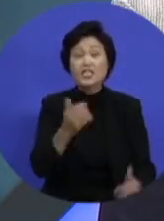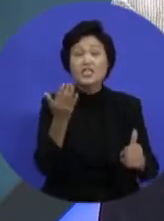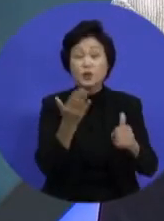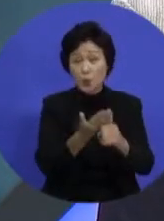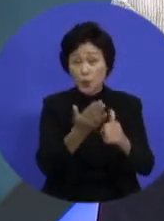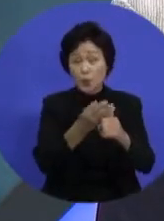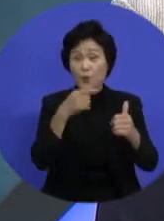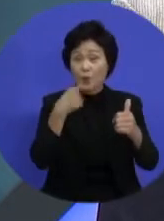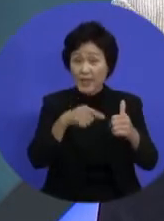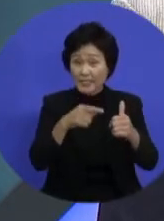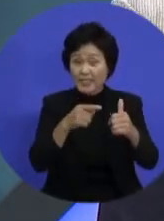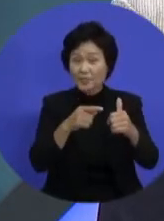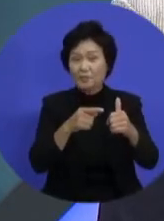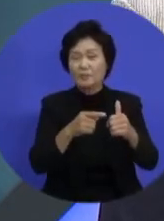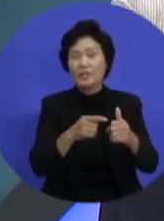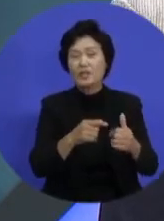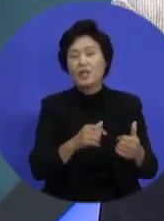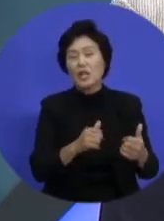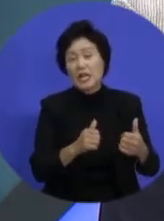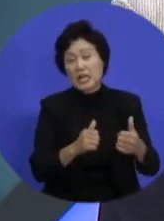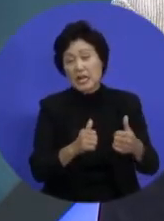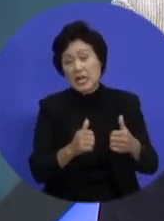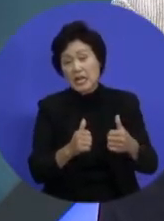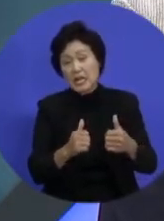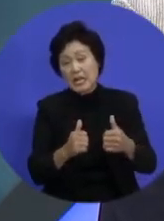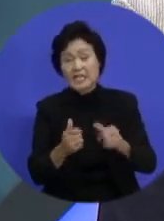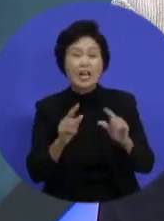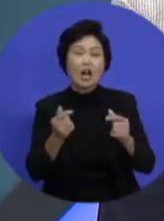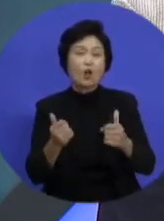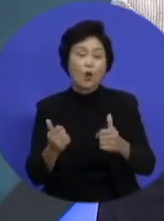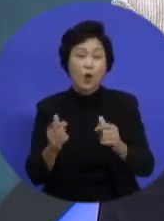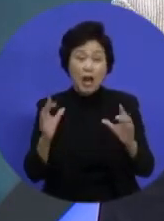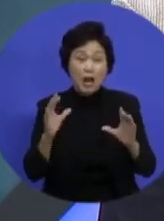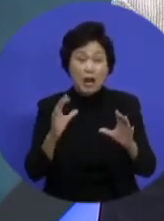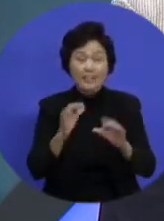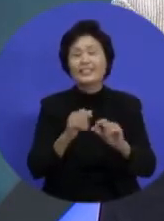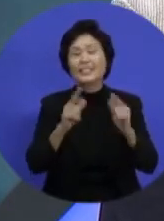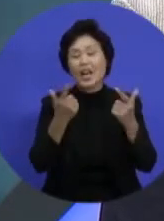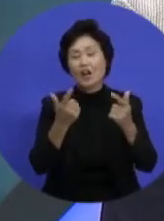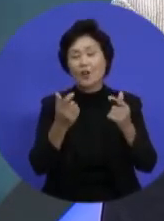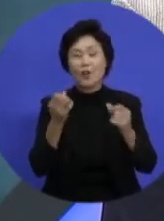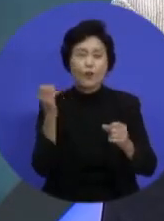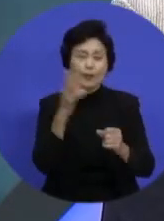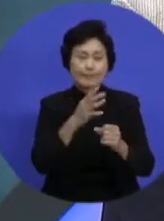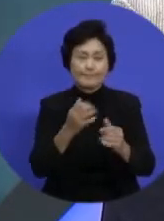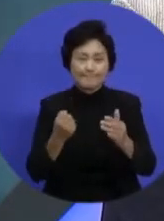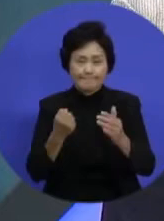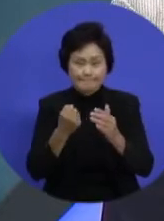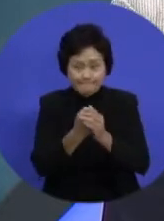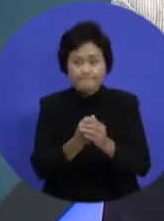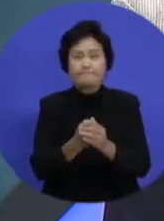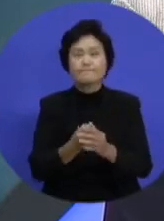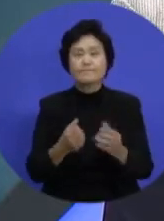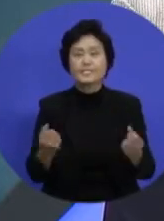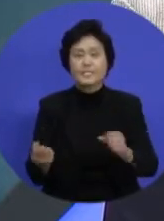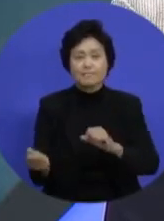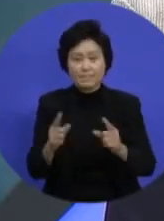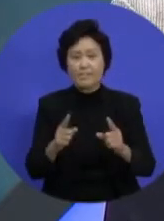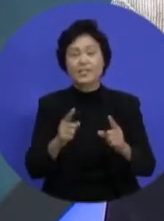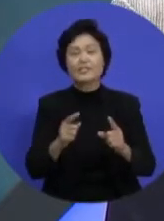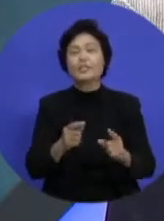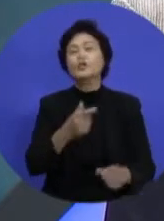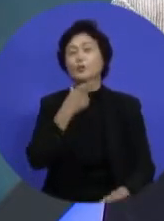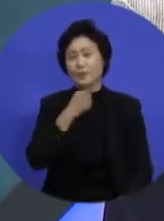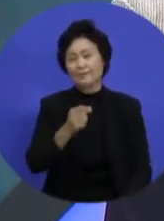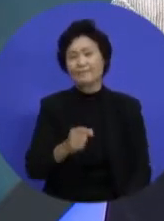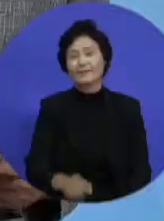살아나서 아이들이 다음 세대를 위해서 잘 자라갈 수 있는 그런 터전이 되도록 예, 그렇게 같이 기도하고 있습니다. 네.